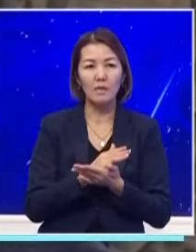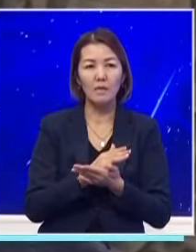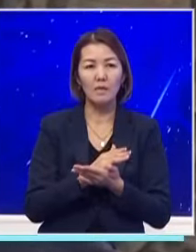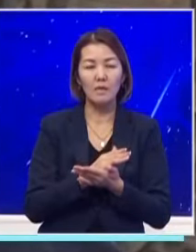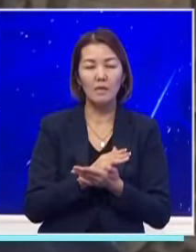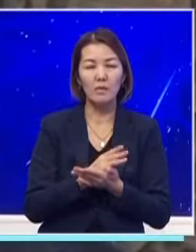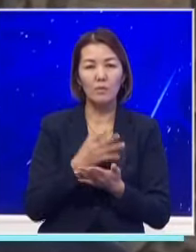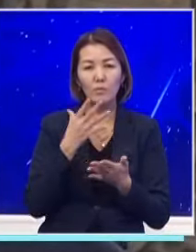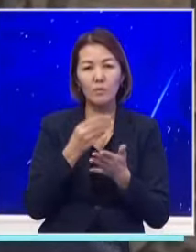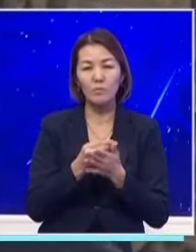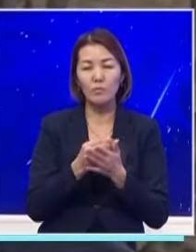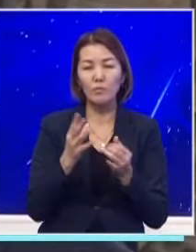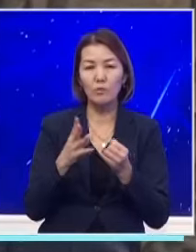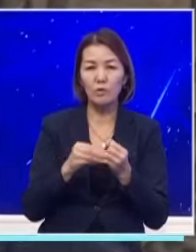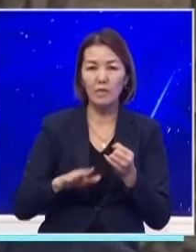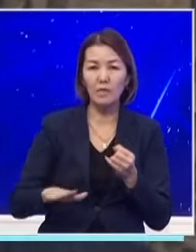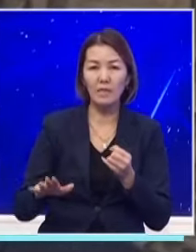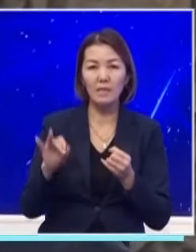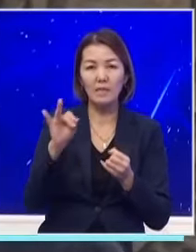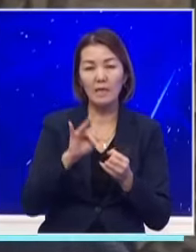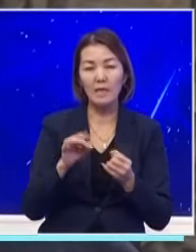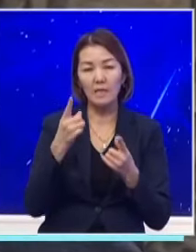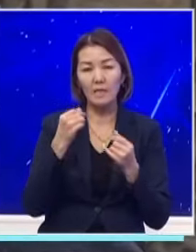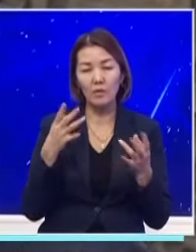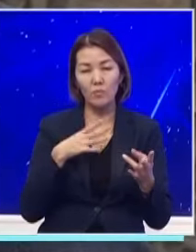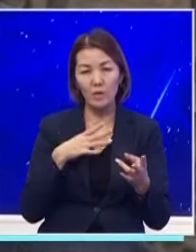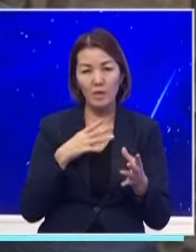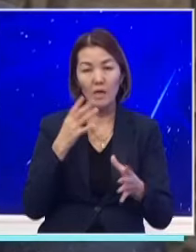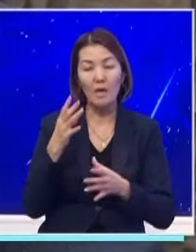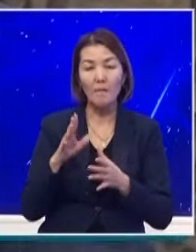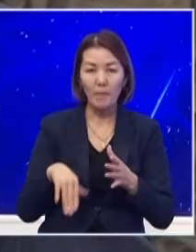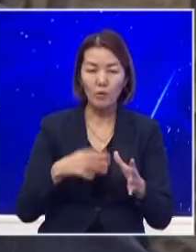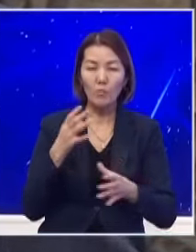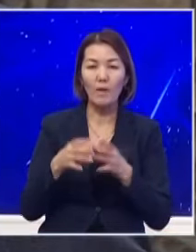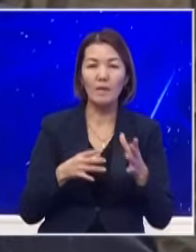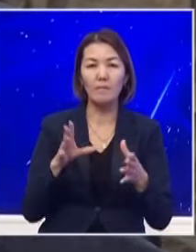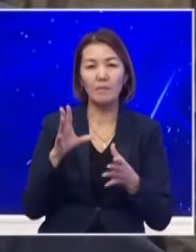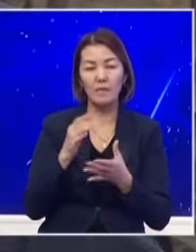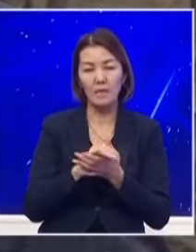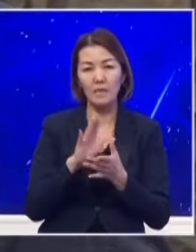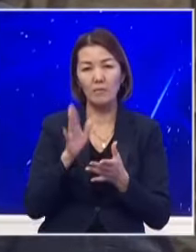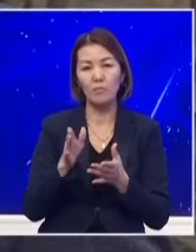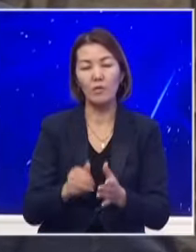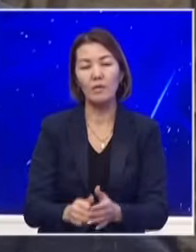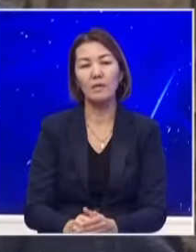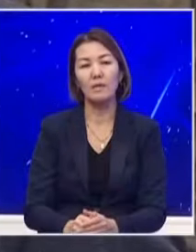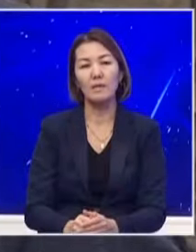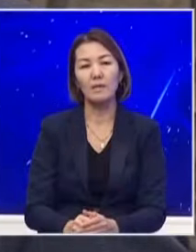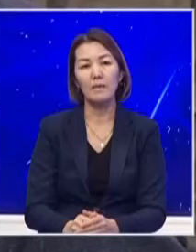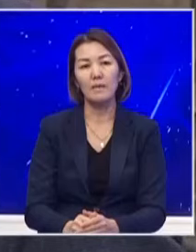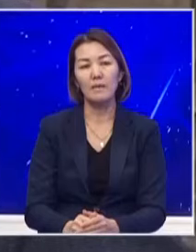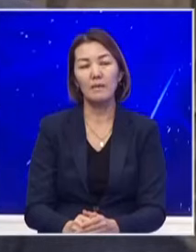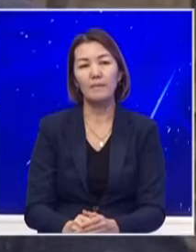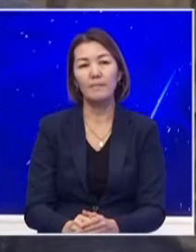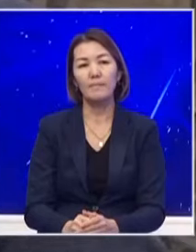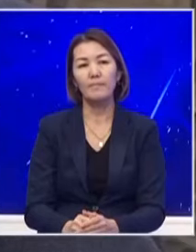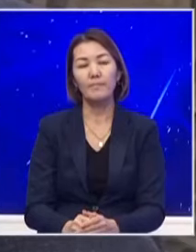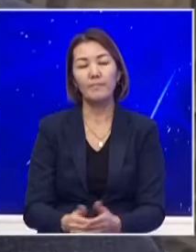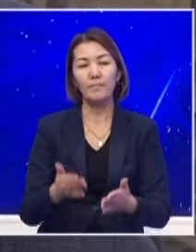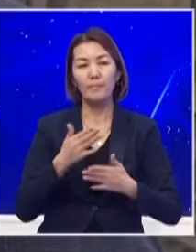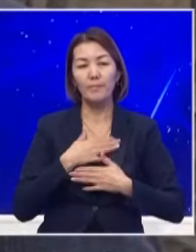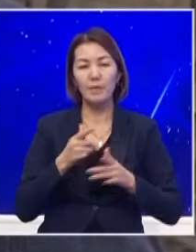керек. Өлкесін танығанда ол елінде, әлемде таниды деген ата бабамыздың келе жатқан салт дәстүріміз бар біздің. Біз енді